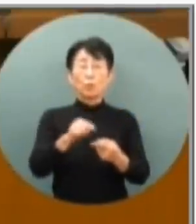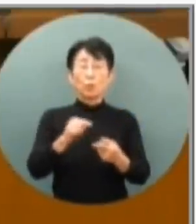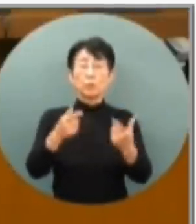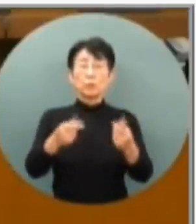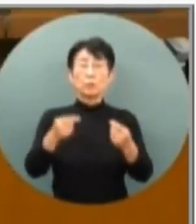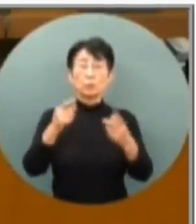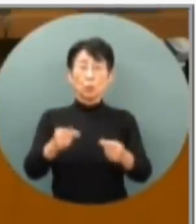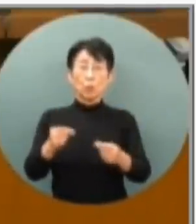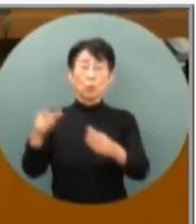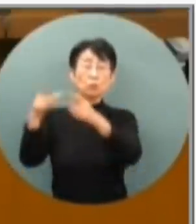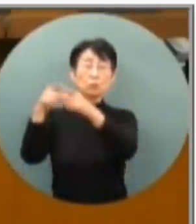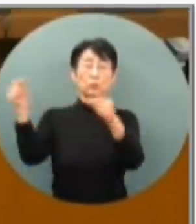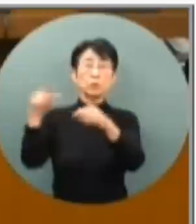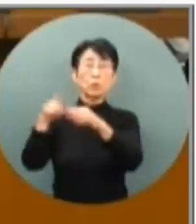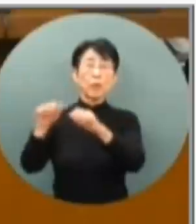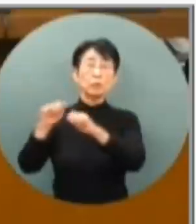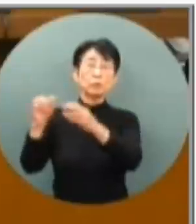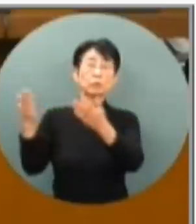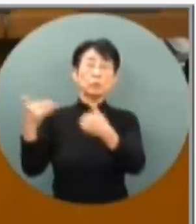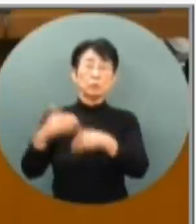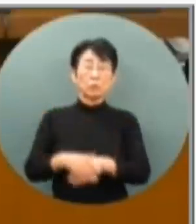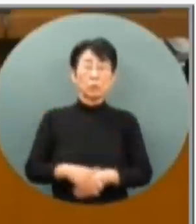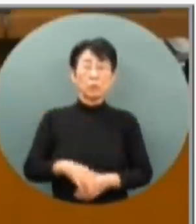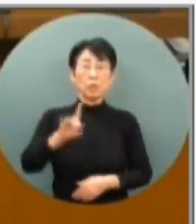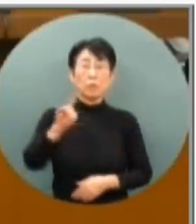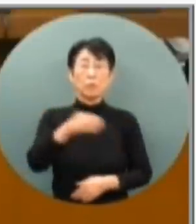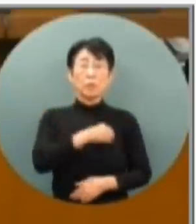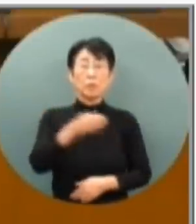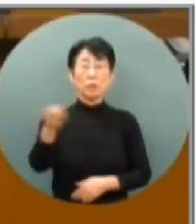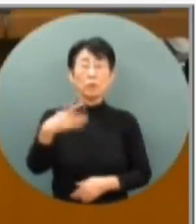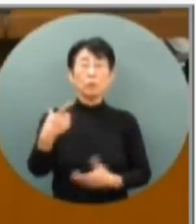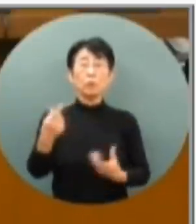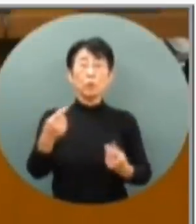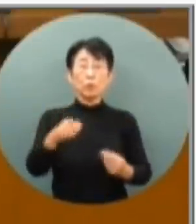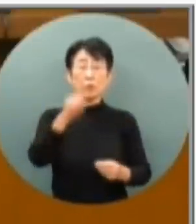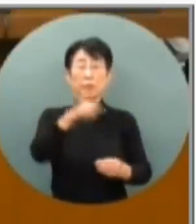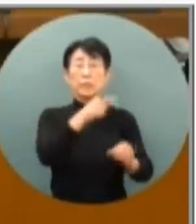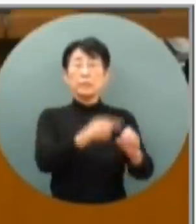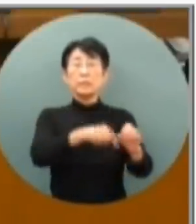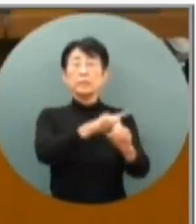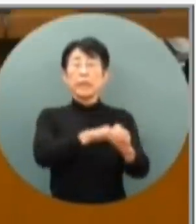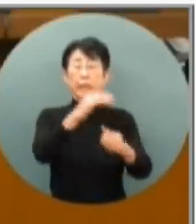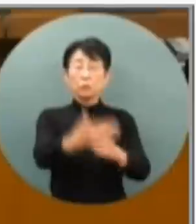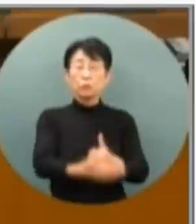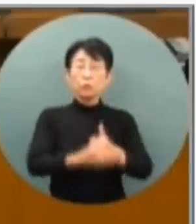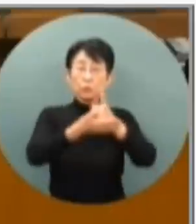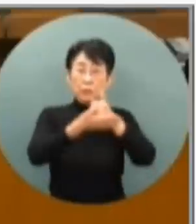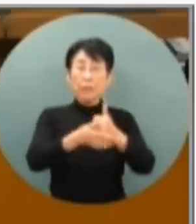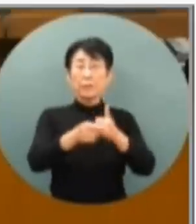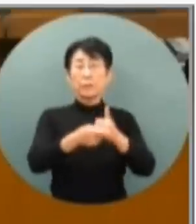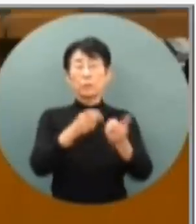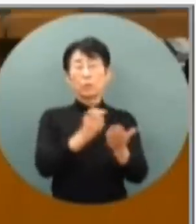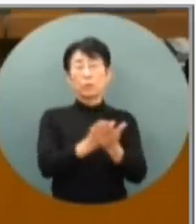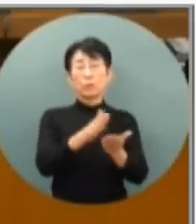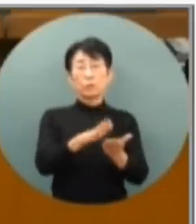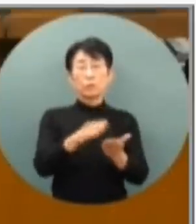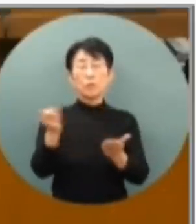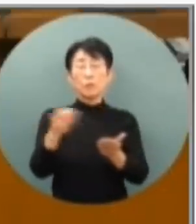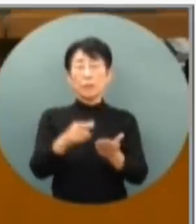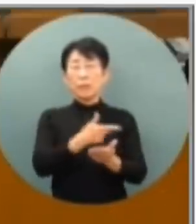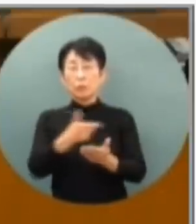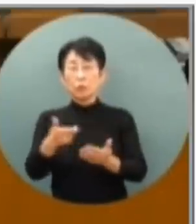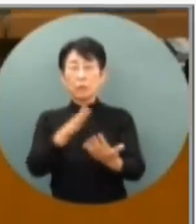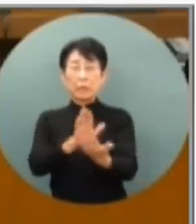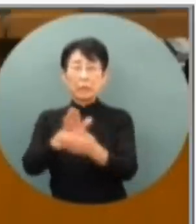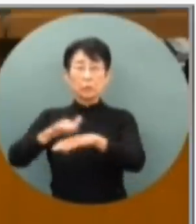だと思いますし、その意味で議員がおっしゃったように人権救済の法手続きだとか、そうした、こういう事象への対処方法